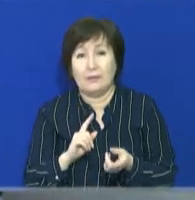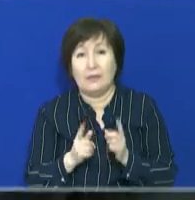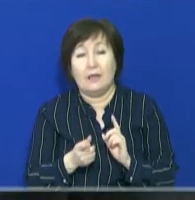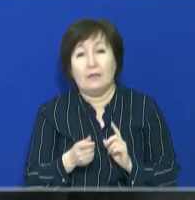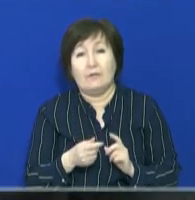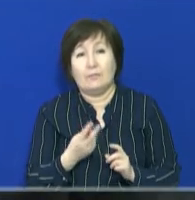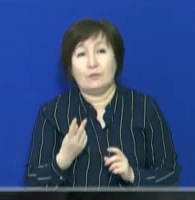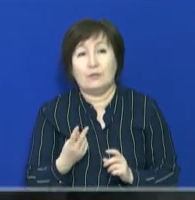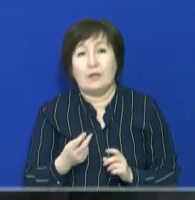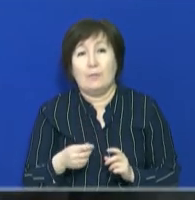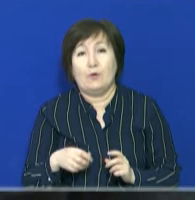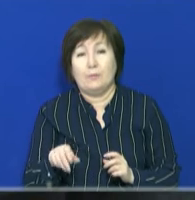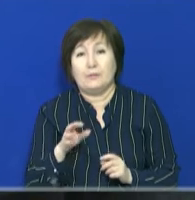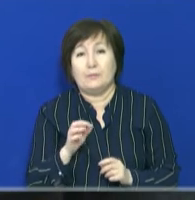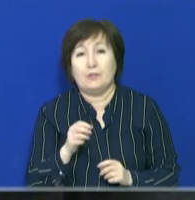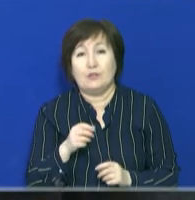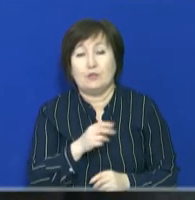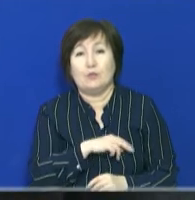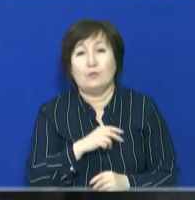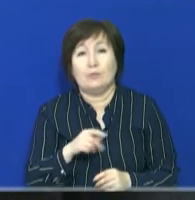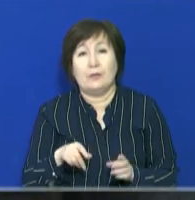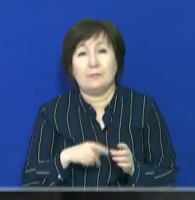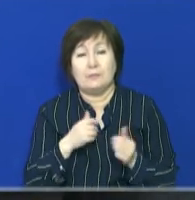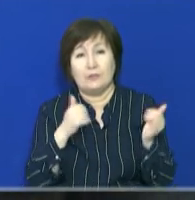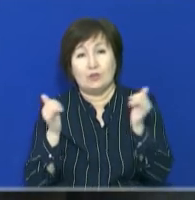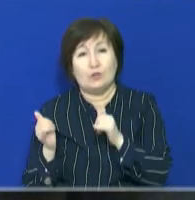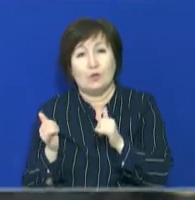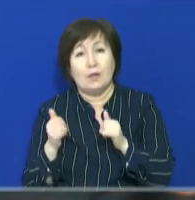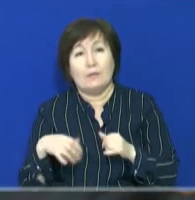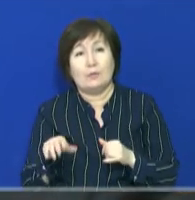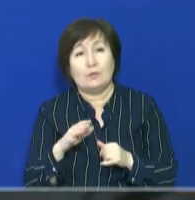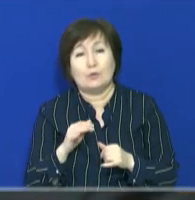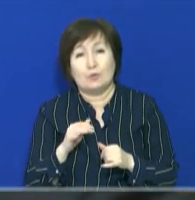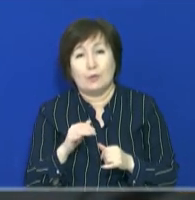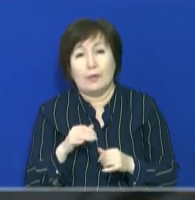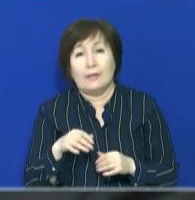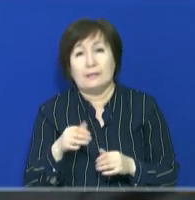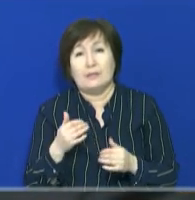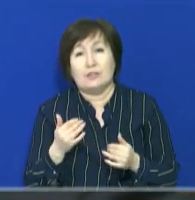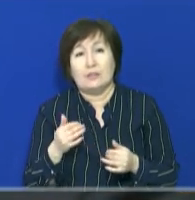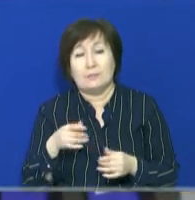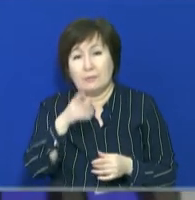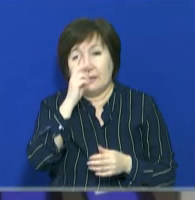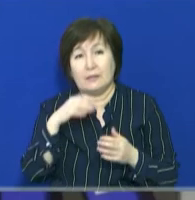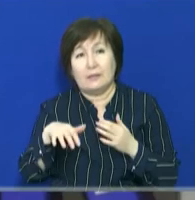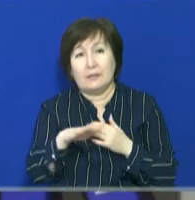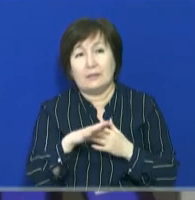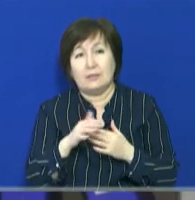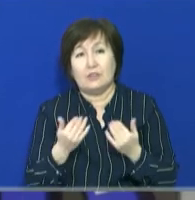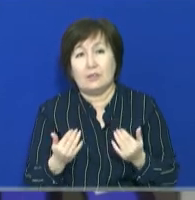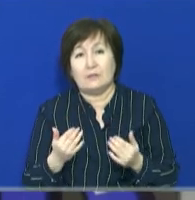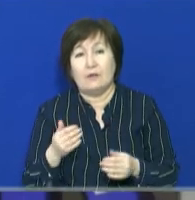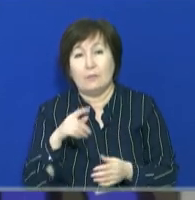бағдарламасы шеңберінде соңғы 3 жылда 100-ге жуық отбасы көшіп келіп, мемлекеттік бағдарламаның шарапатын көруде. Биылғы